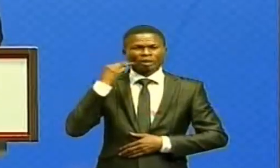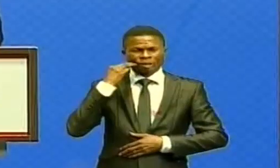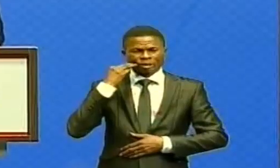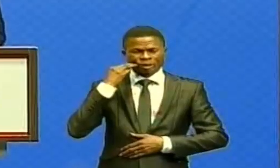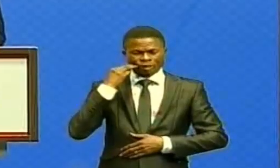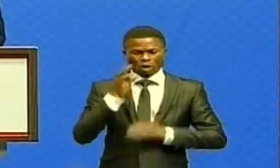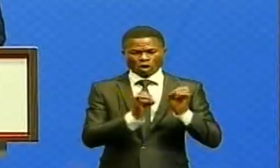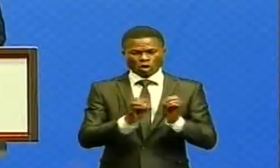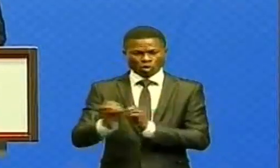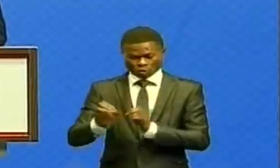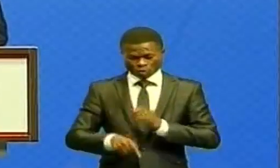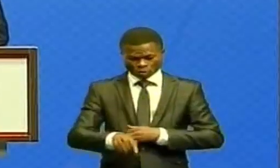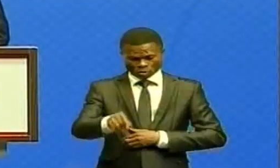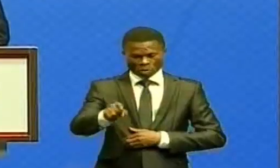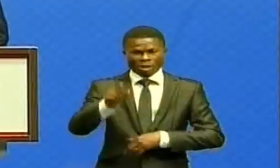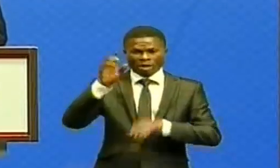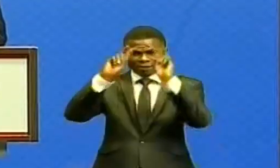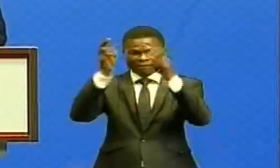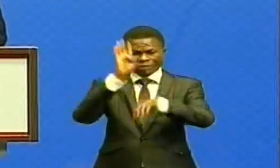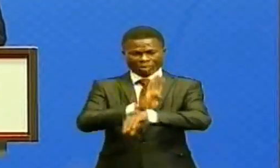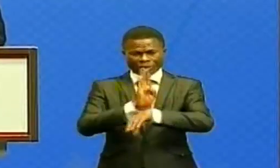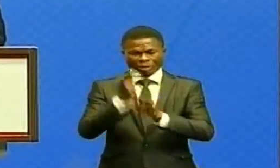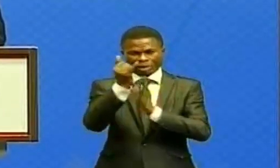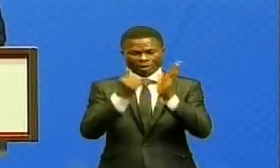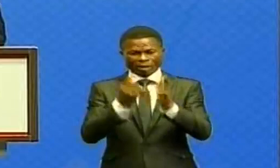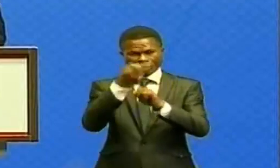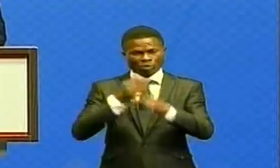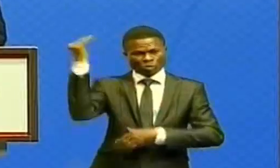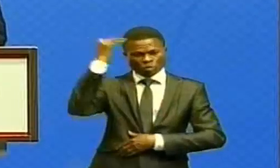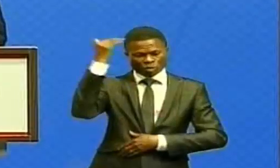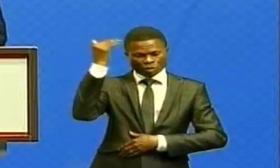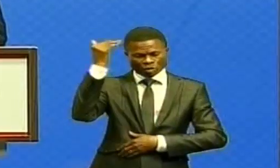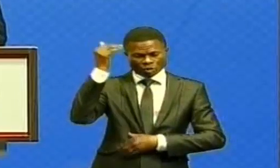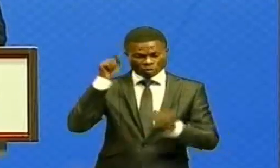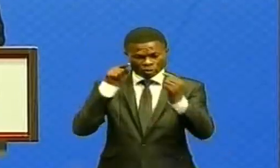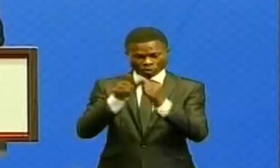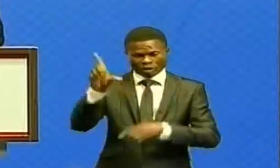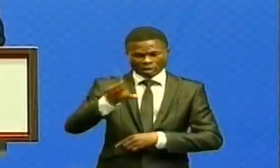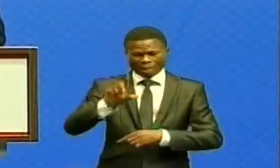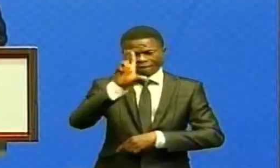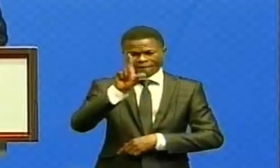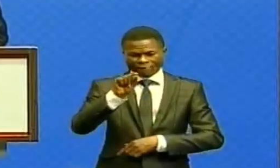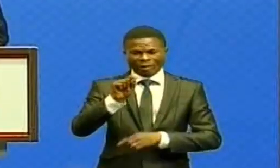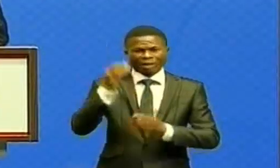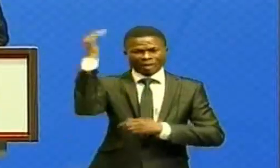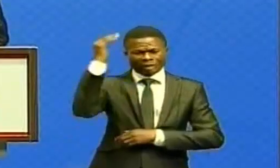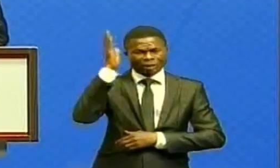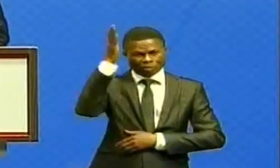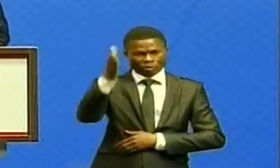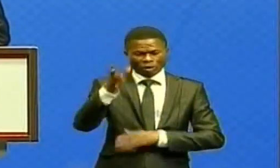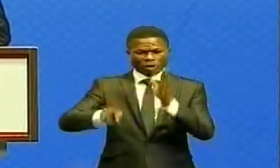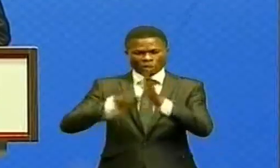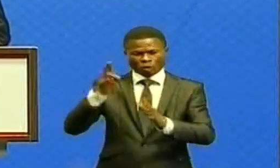la tenue en cours à Brazzaville depuis le 16 décembre et jusqu'au lundi 20 décembre prochain de la